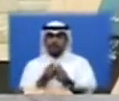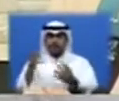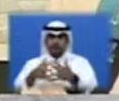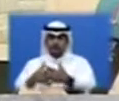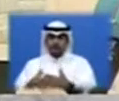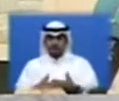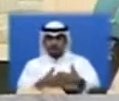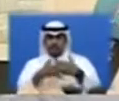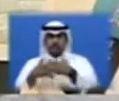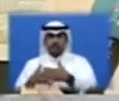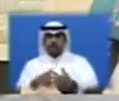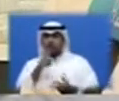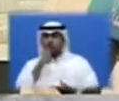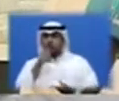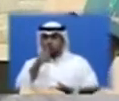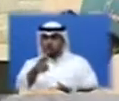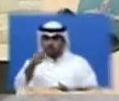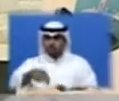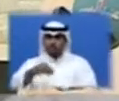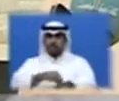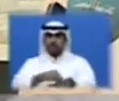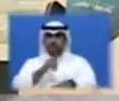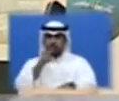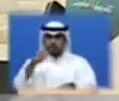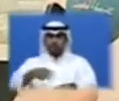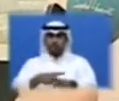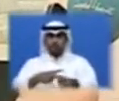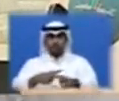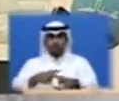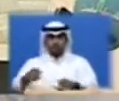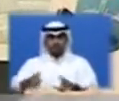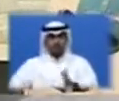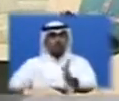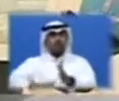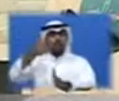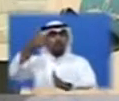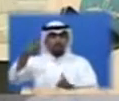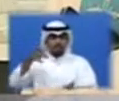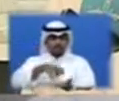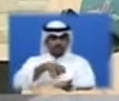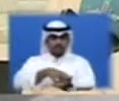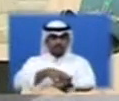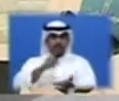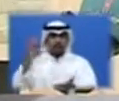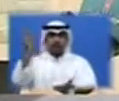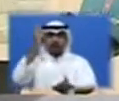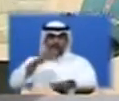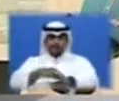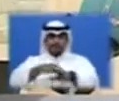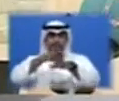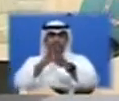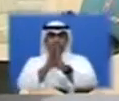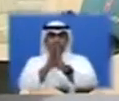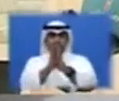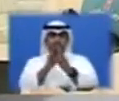المتحدة أن تعترف بأن دولة الكويت مركز عالمي إنساني،